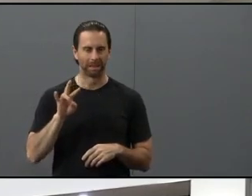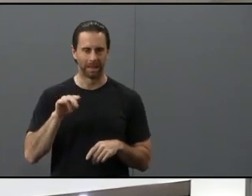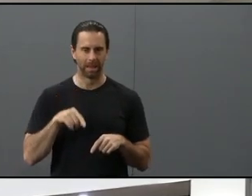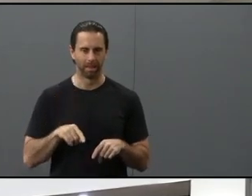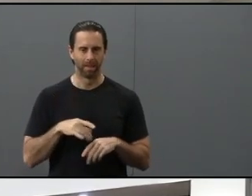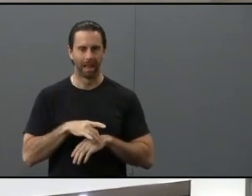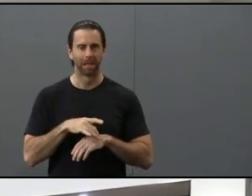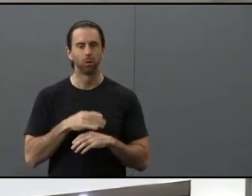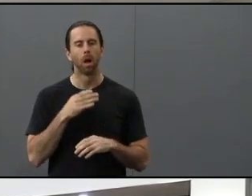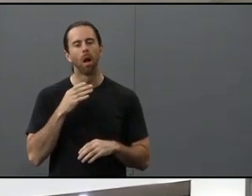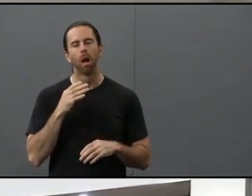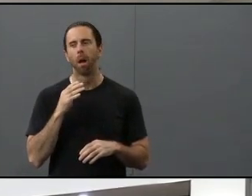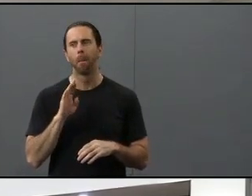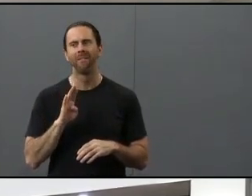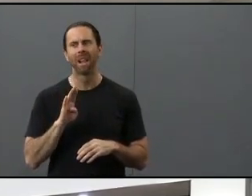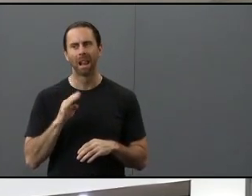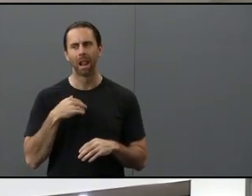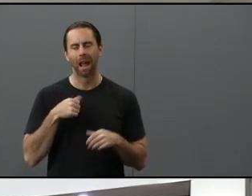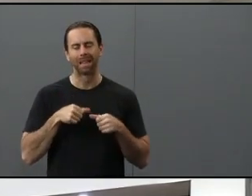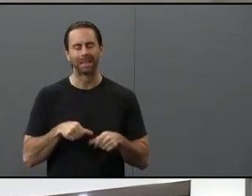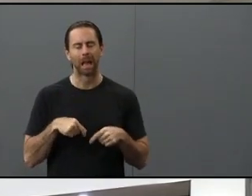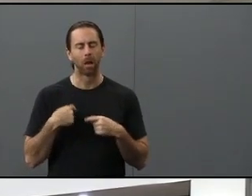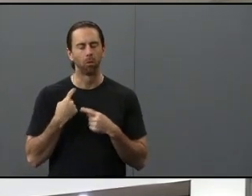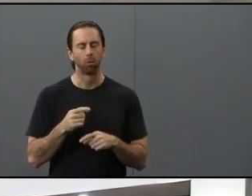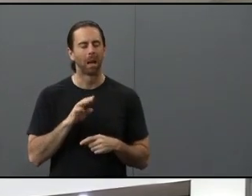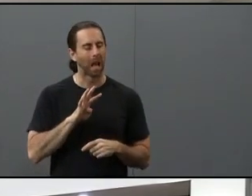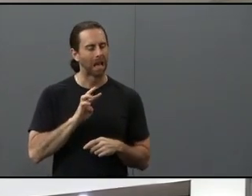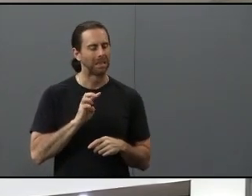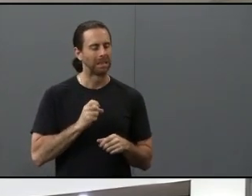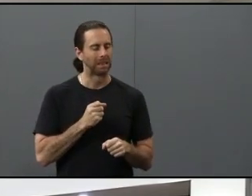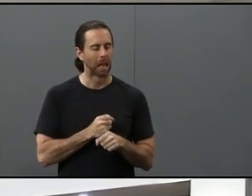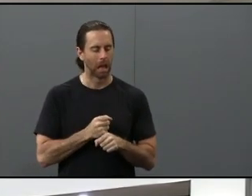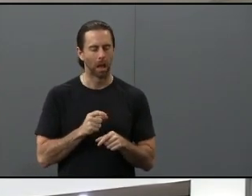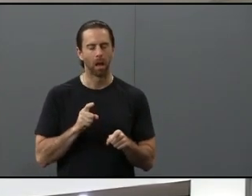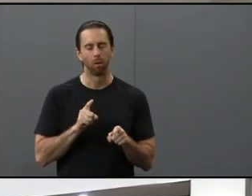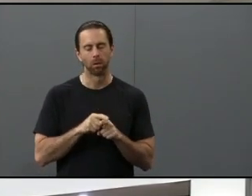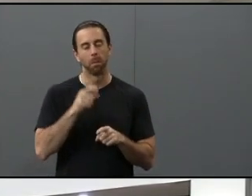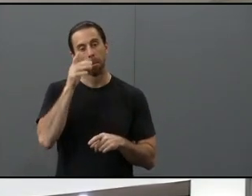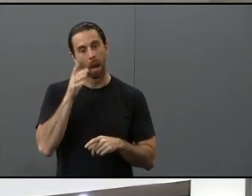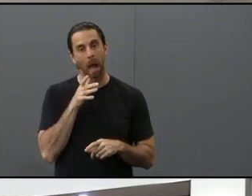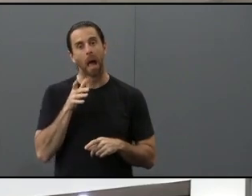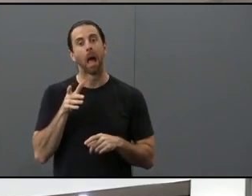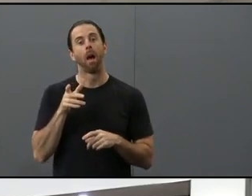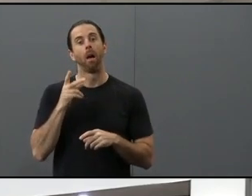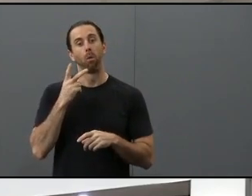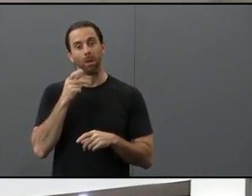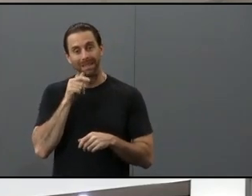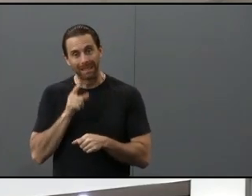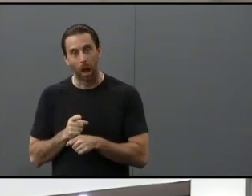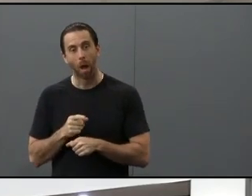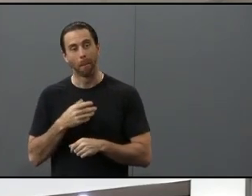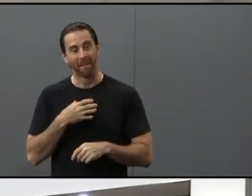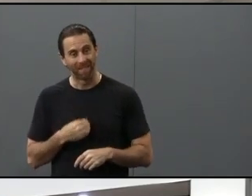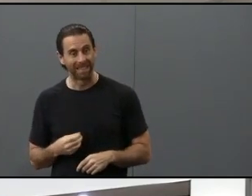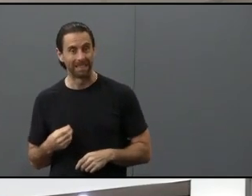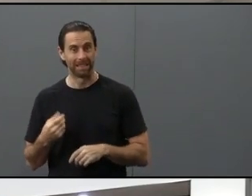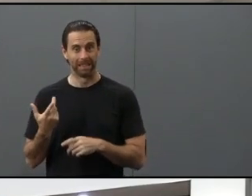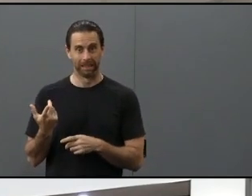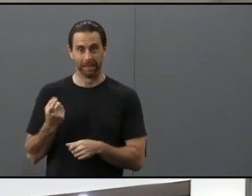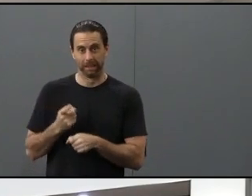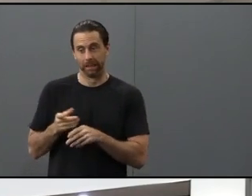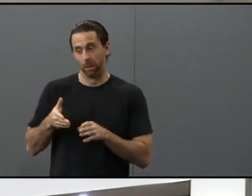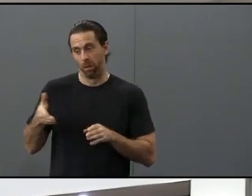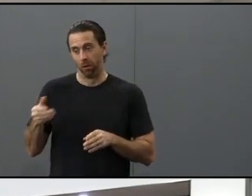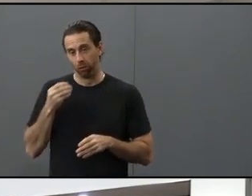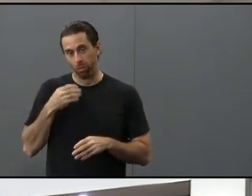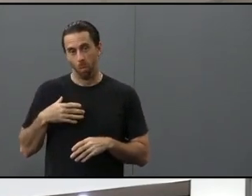terrasse de Bienville et je suis donc résidente depuis 46 ans ainsi que mes parents mes deux sœurs ma fille qui vient tout juste d'acheter à côté